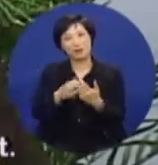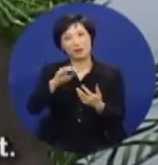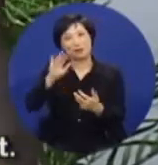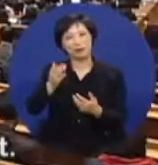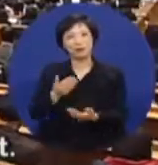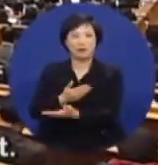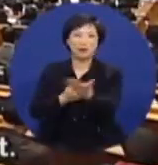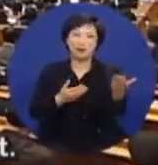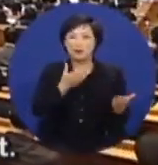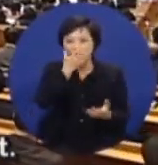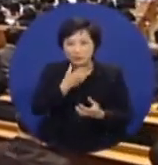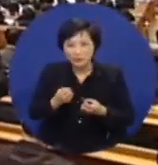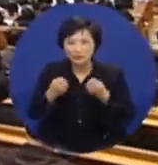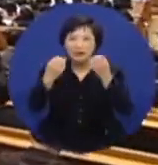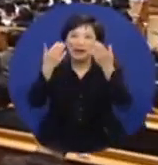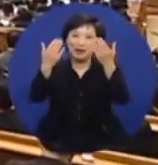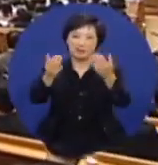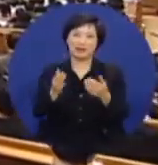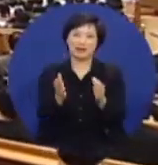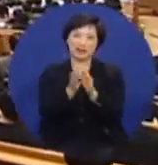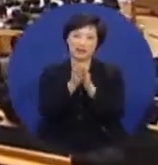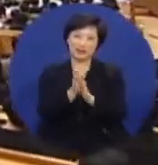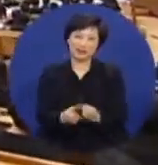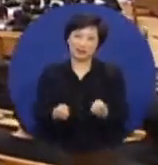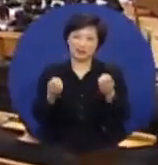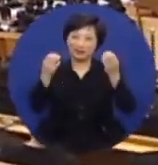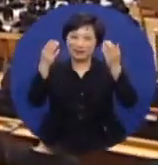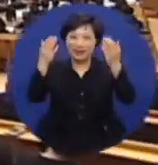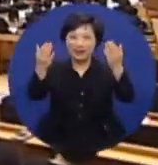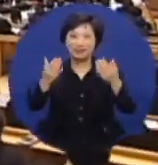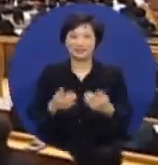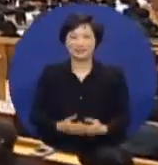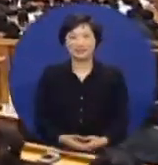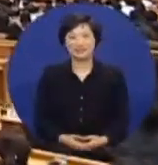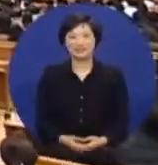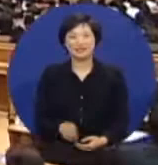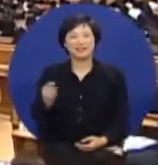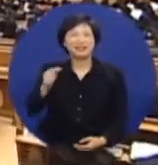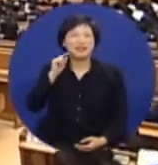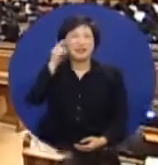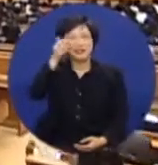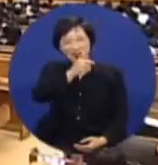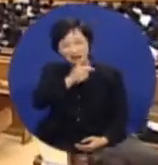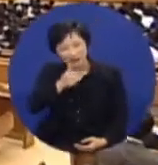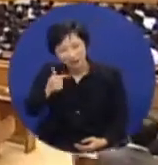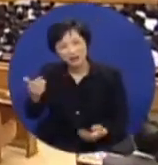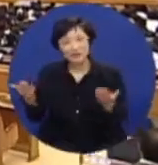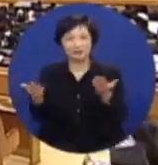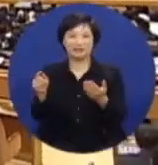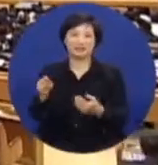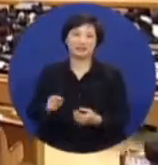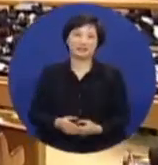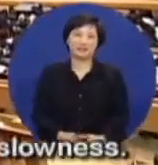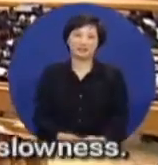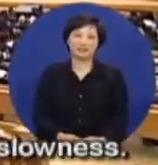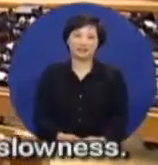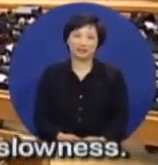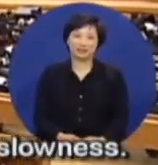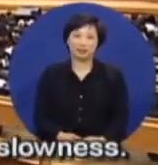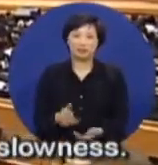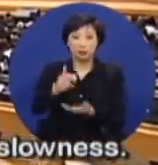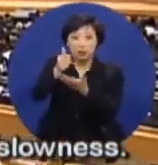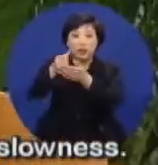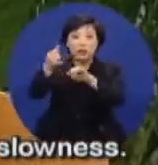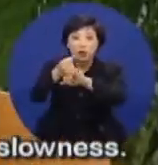축하합니다 할렐루야 얼마나 영광스러운 일이냐 죄악